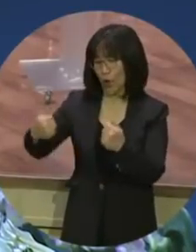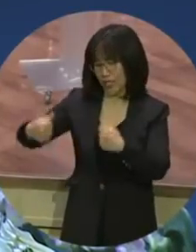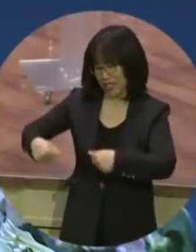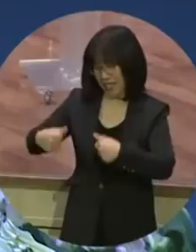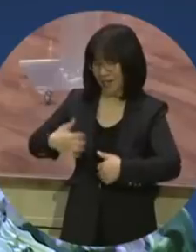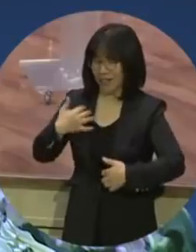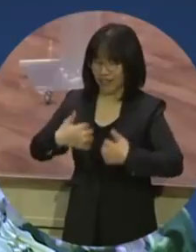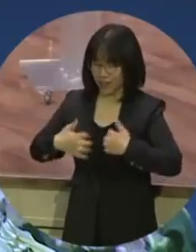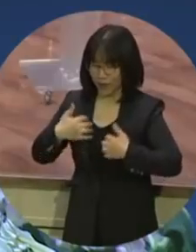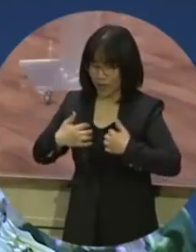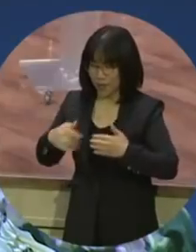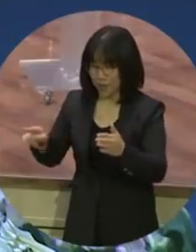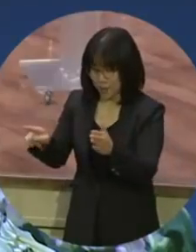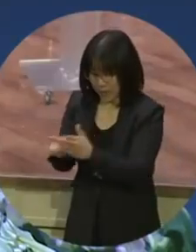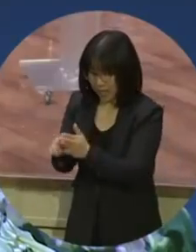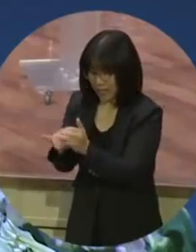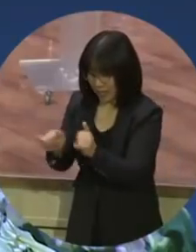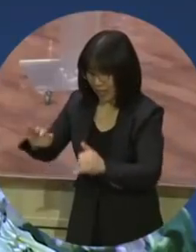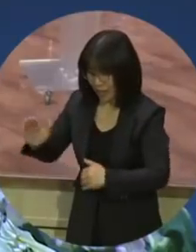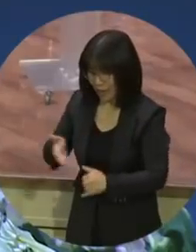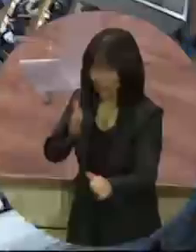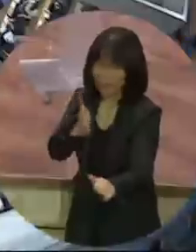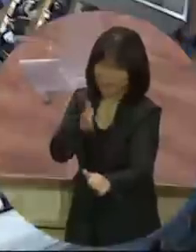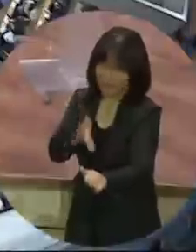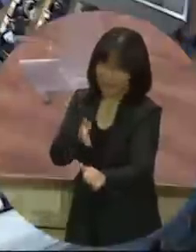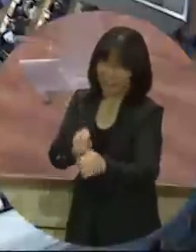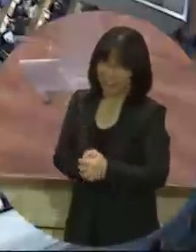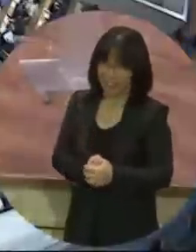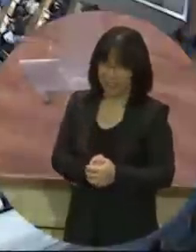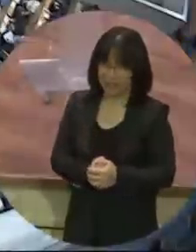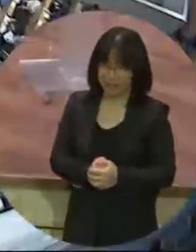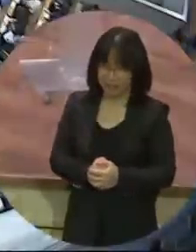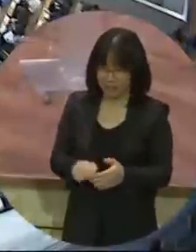반갑게 인사하겠습니다. 믿는 자가 됩시다.